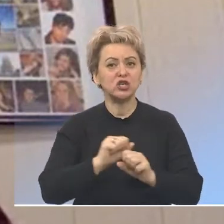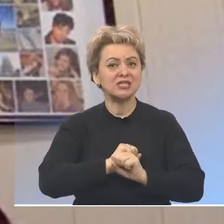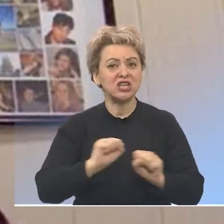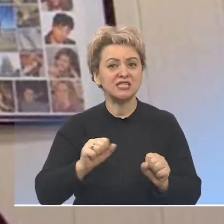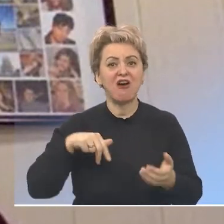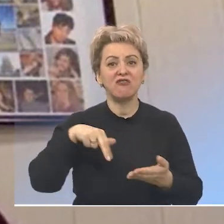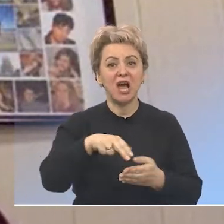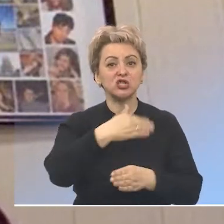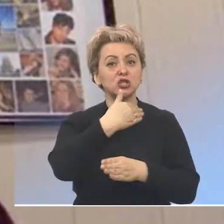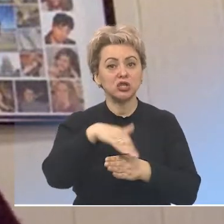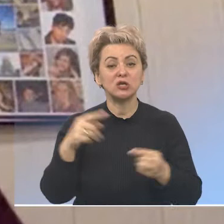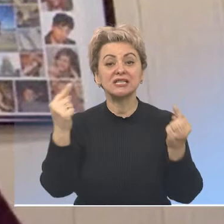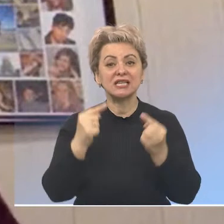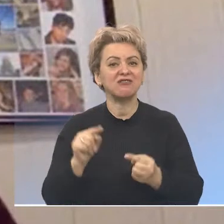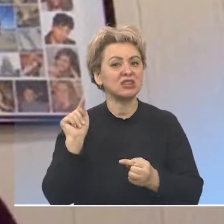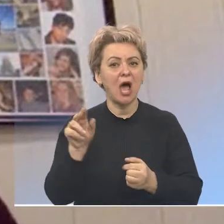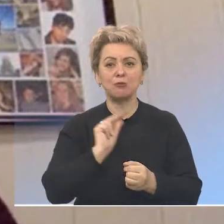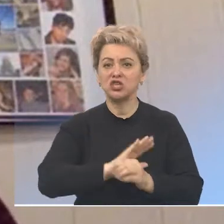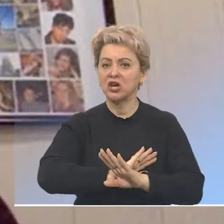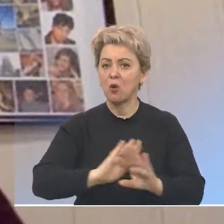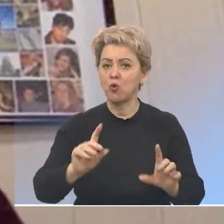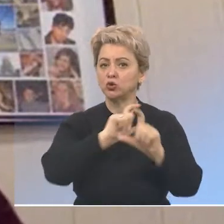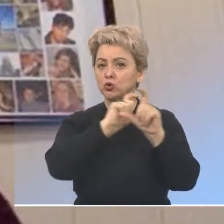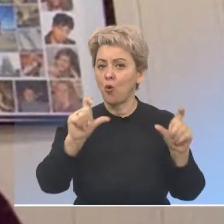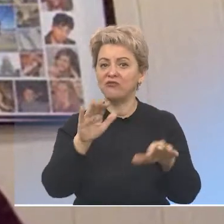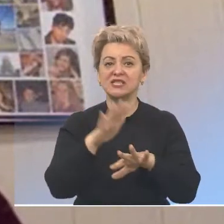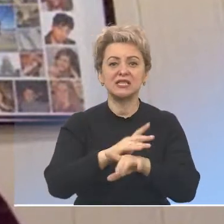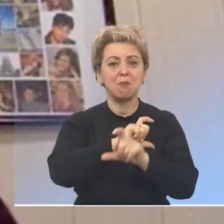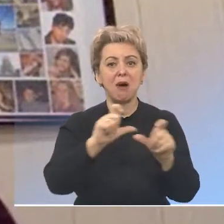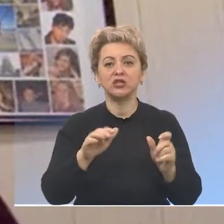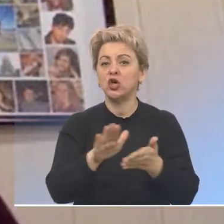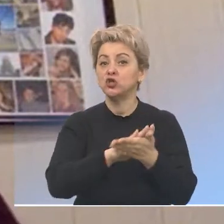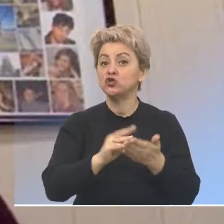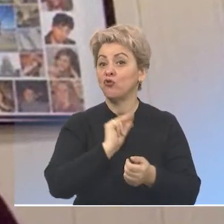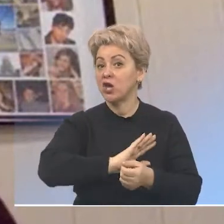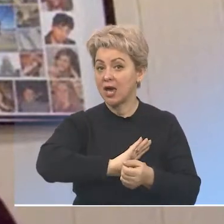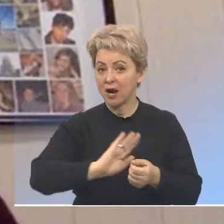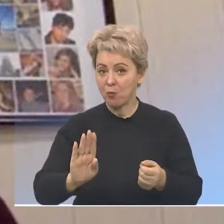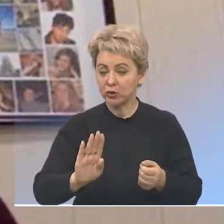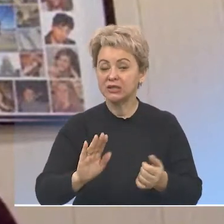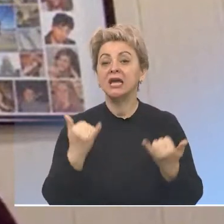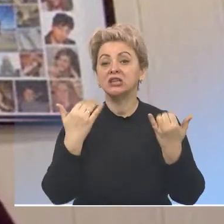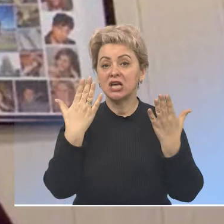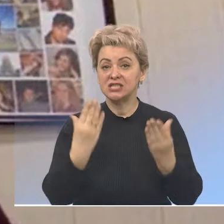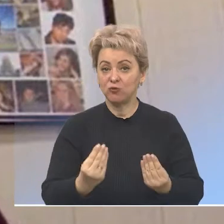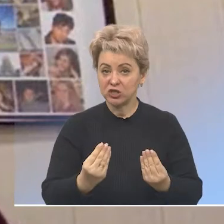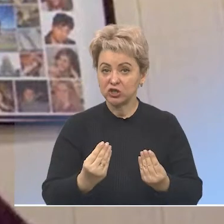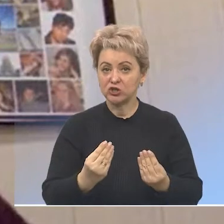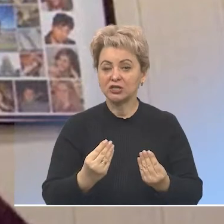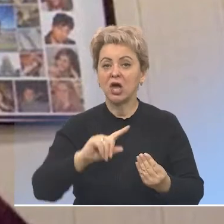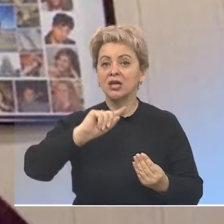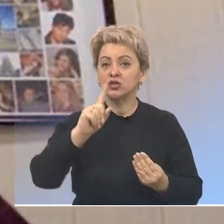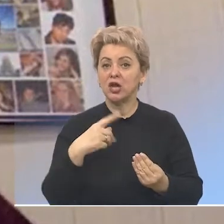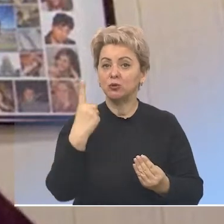вообще нельзя выходить на улицу, соответственно, там не работают ни офисы, ни банки, никакие структуры. И на сегодняшний